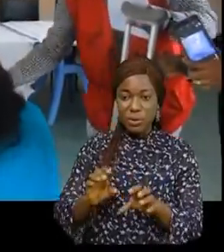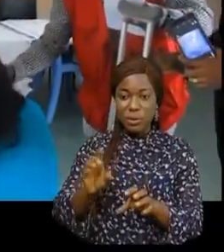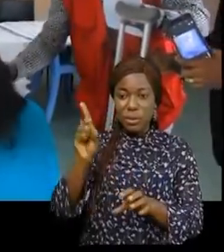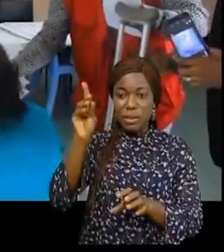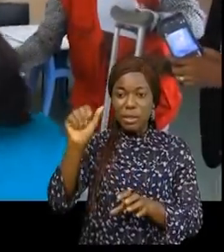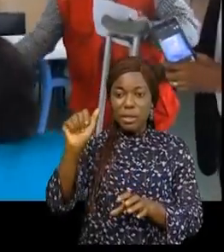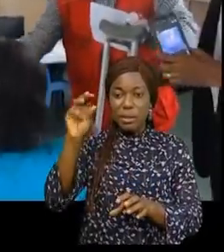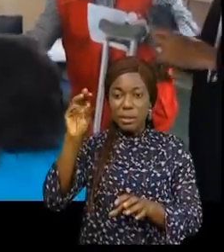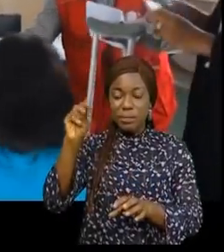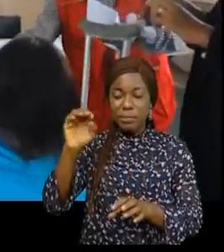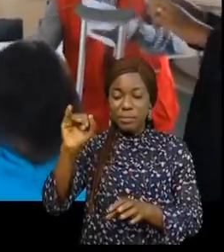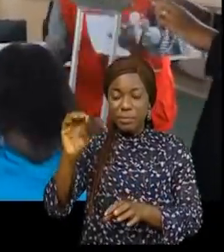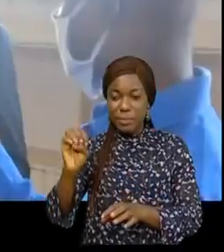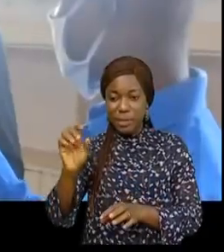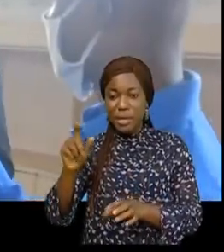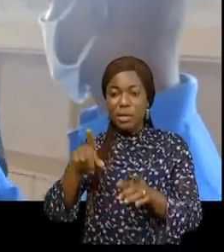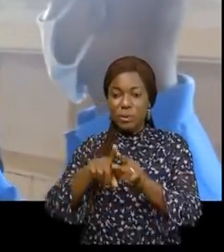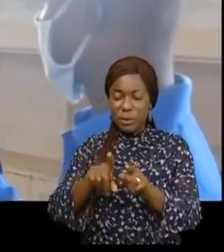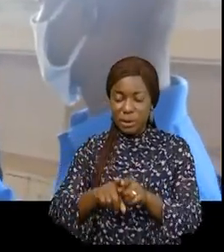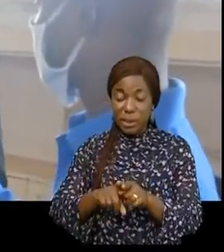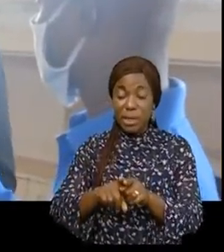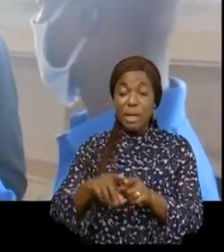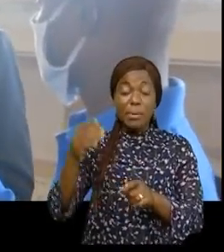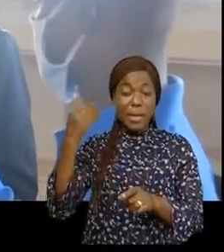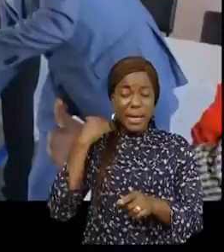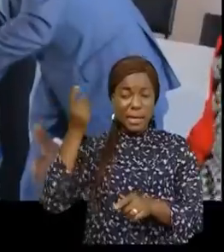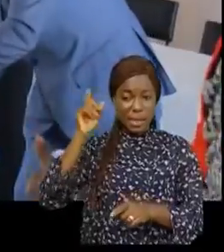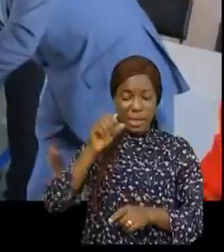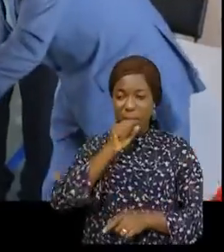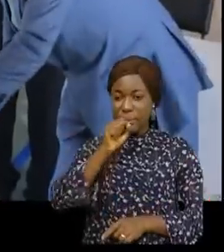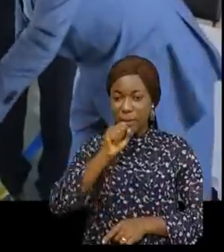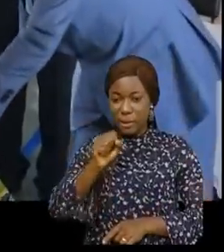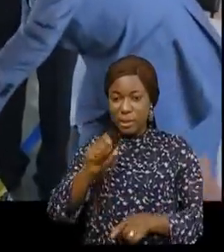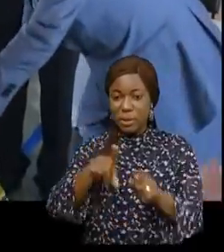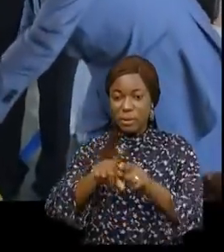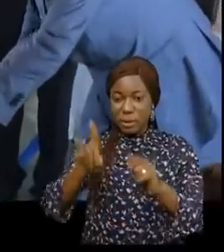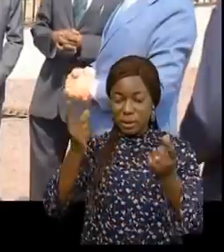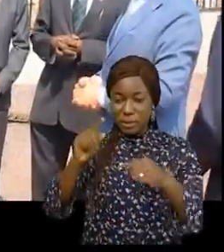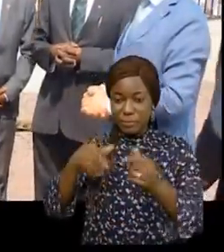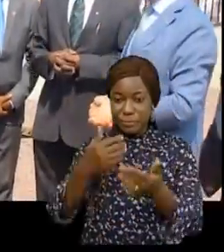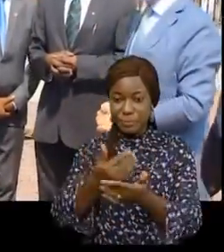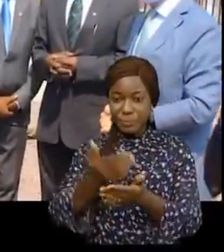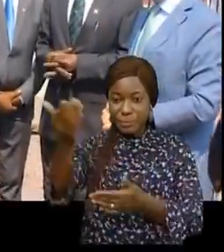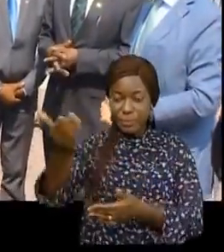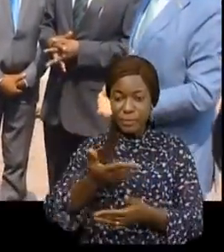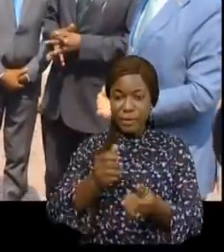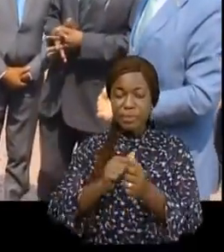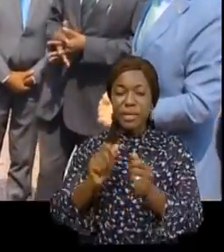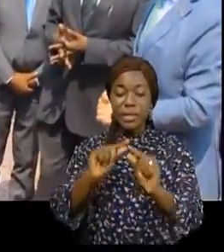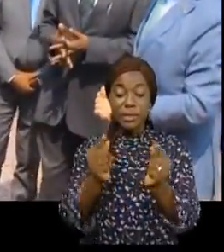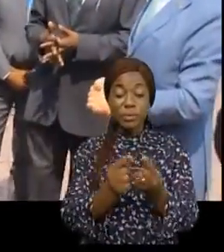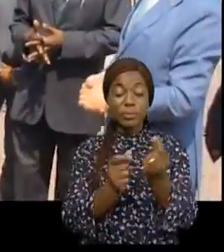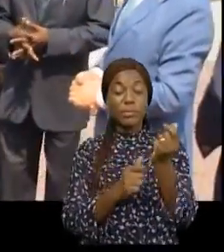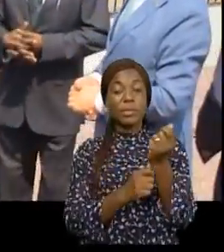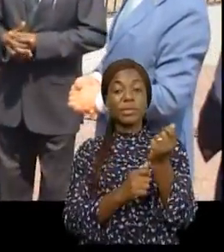anciens malades, lépreux et tuberculeux. À son arrivée, l'ambassadeur belge a été accueilli par une forte équipe